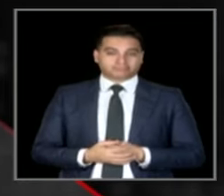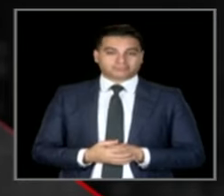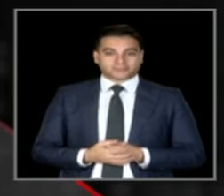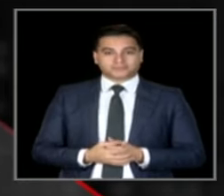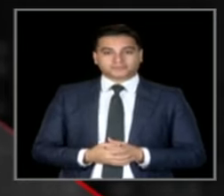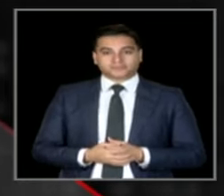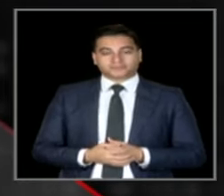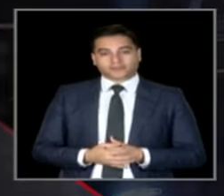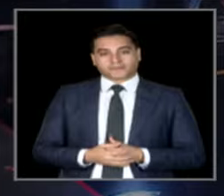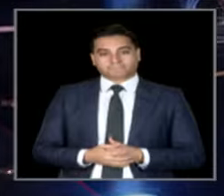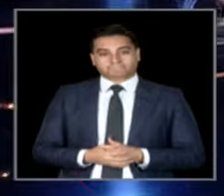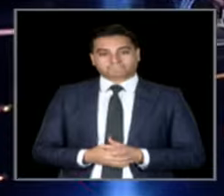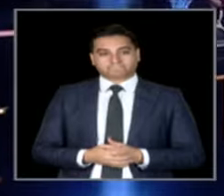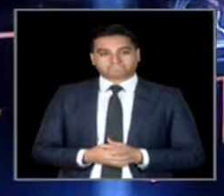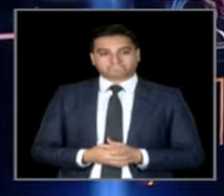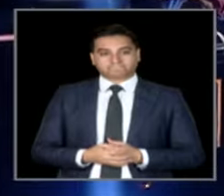تحت الضغط.